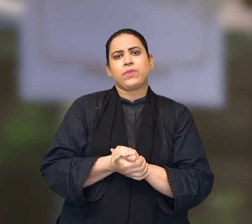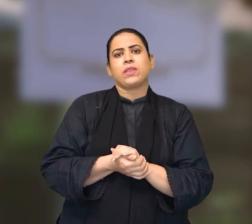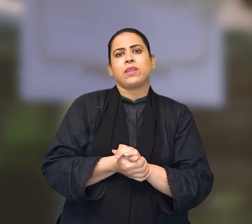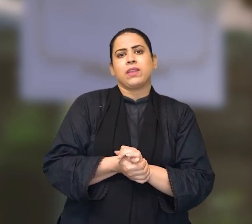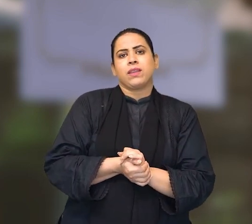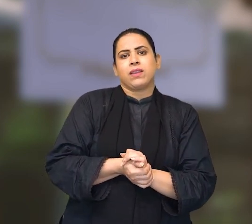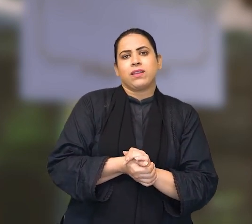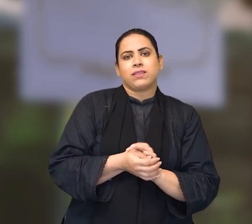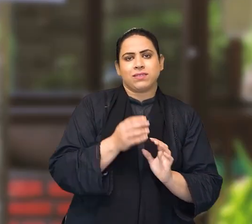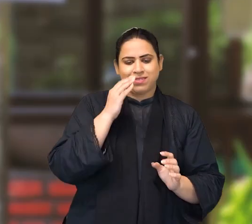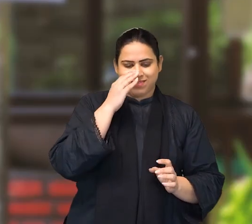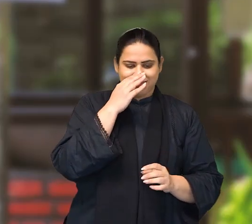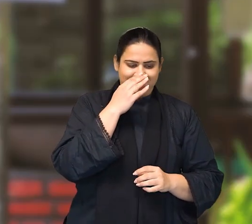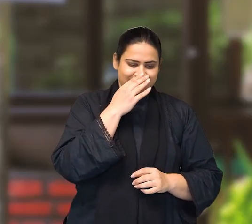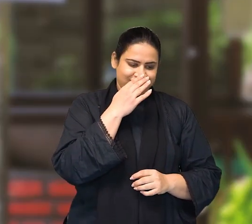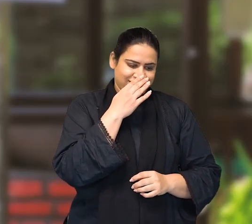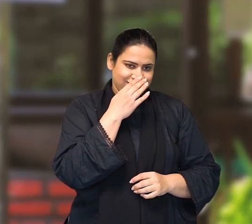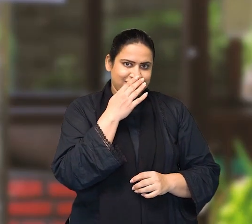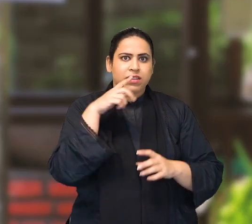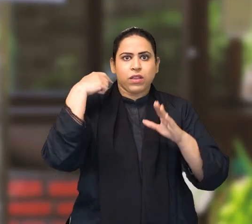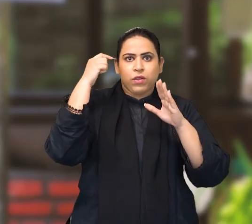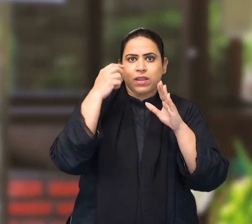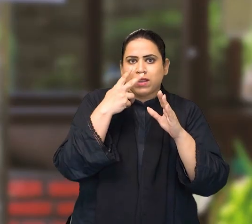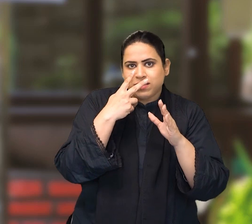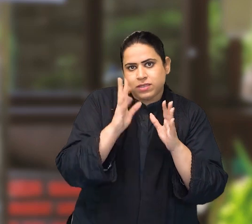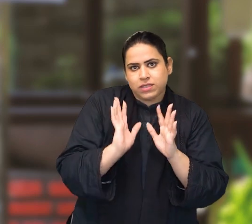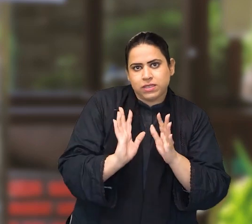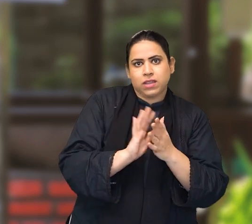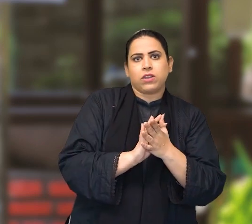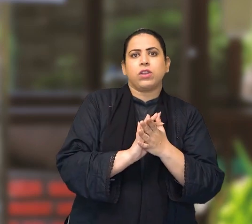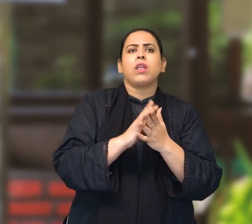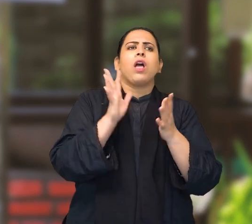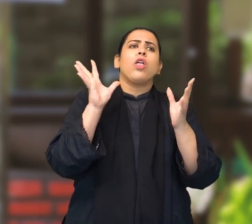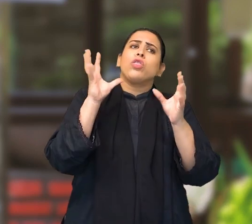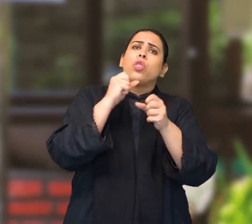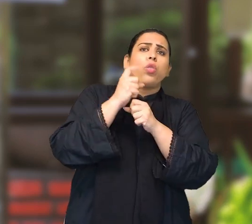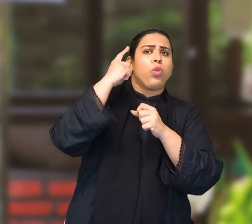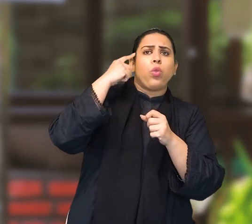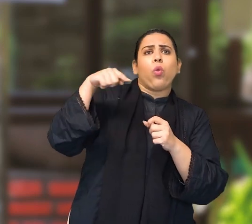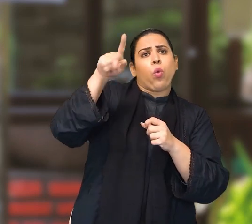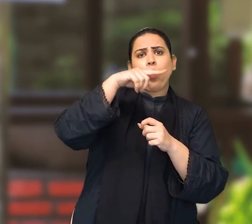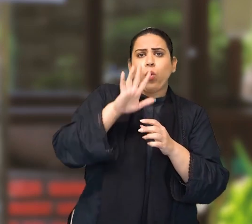like ठीक है, there's like a शर्माने वाला aspect उससे अंदर चल रहा होता है चीज़ें. Now it's everybody,